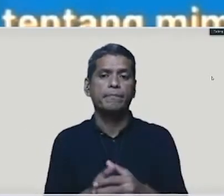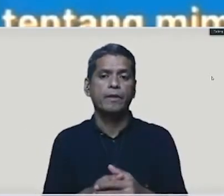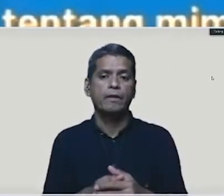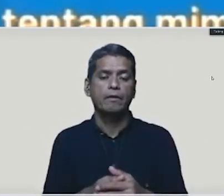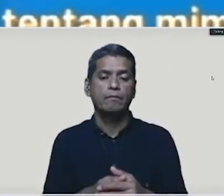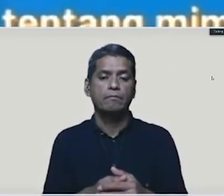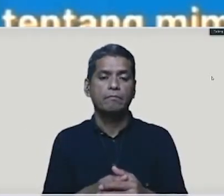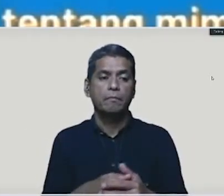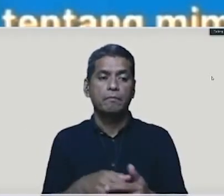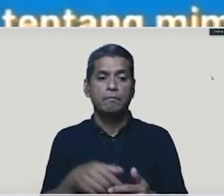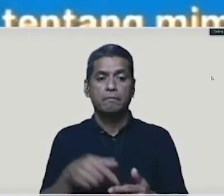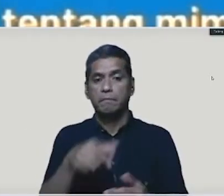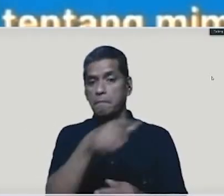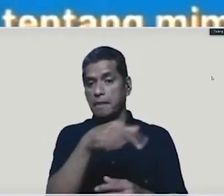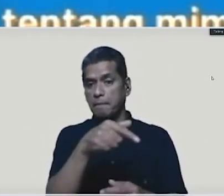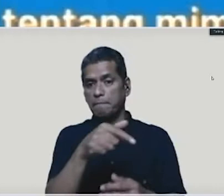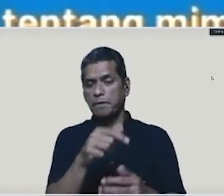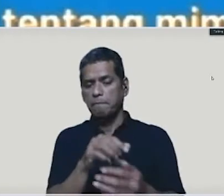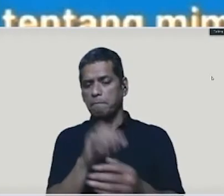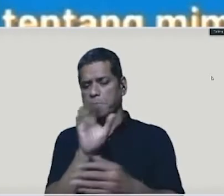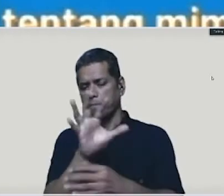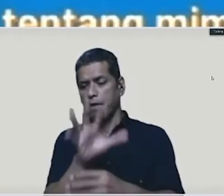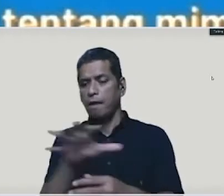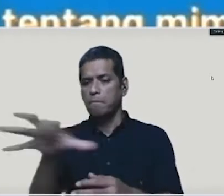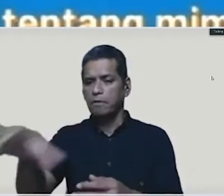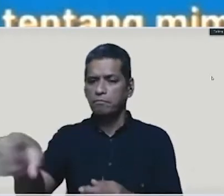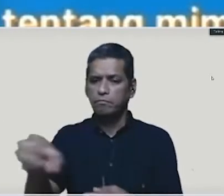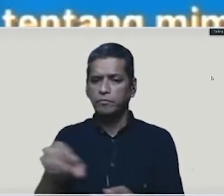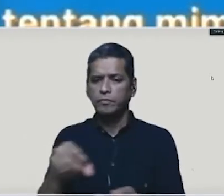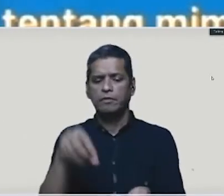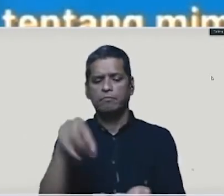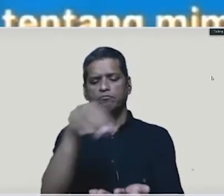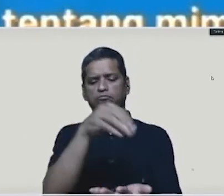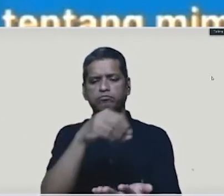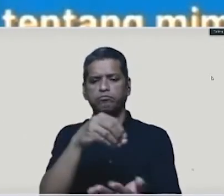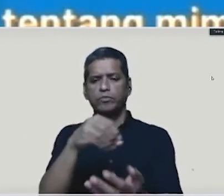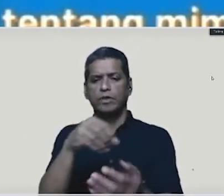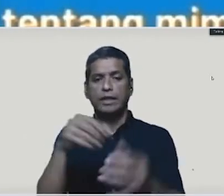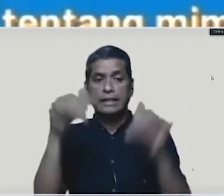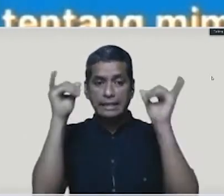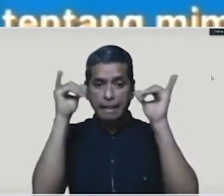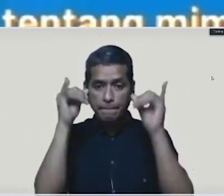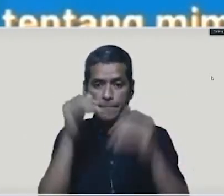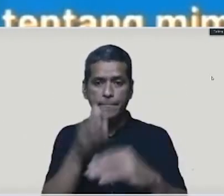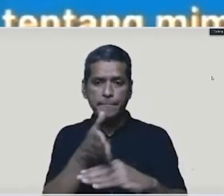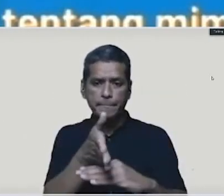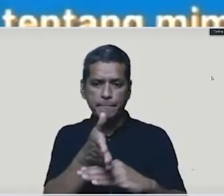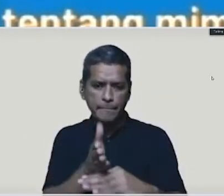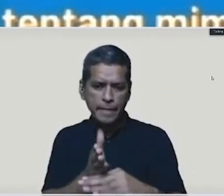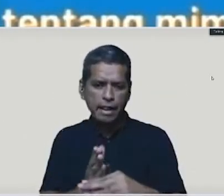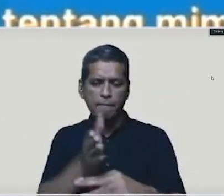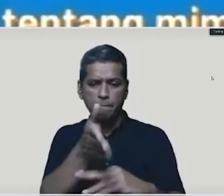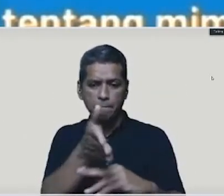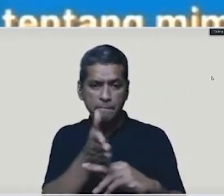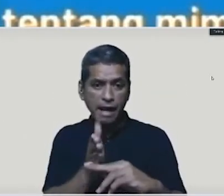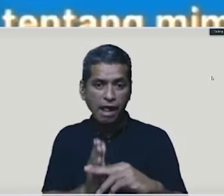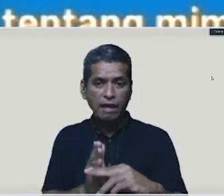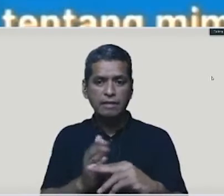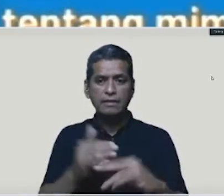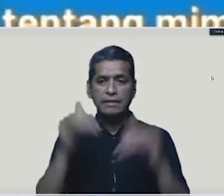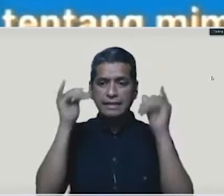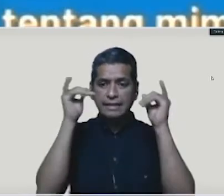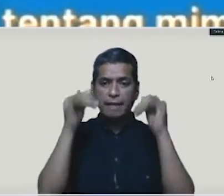eh hati sapi kemudian dibelah telah dibelah dilihat ada parutan